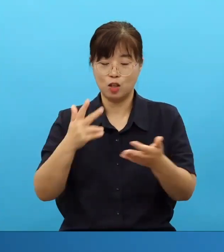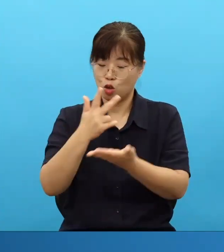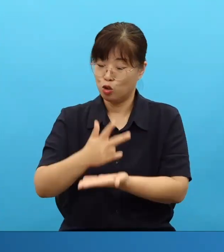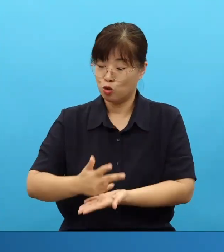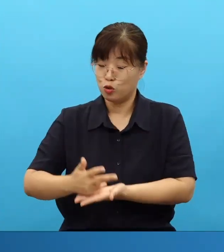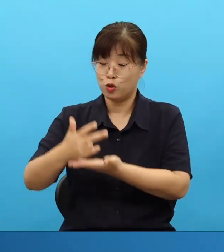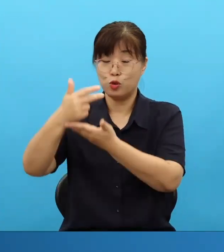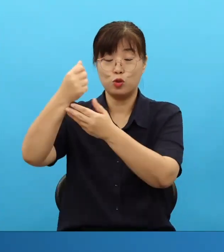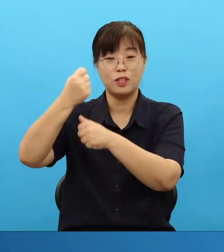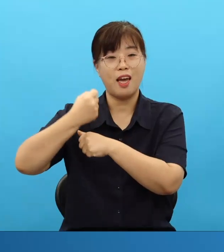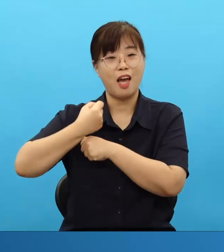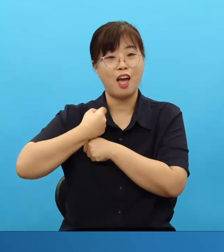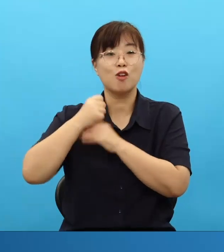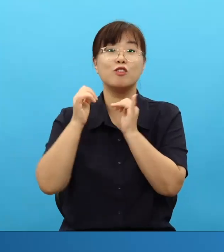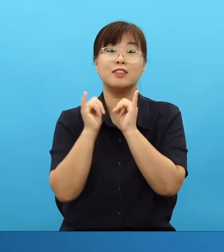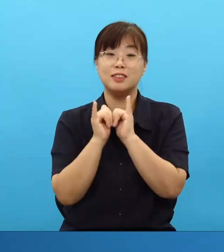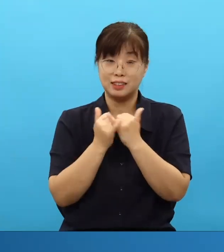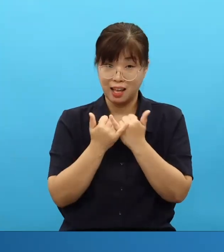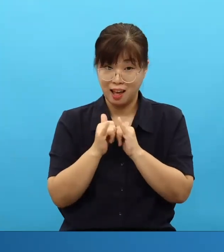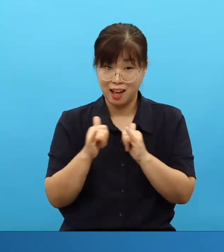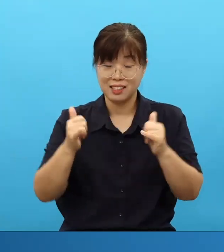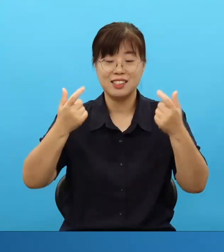사람들 주의